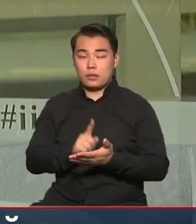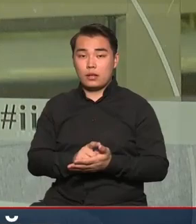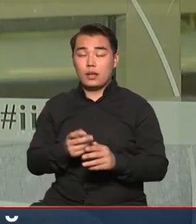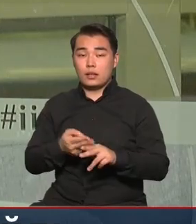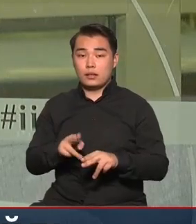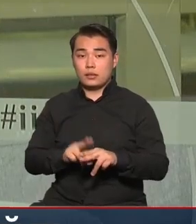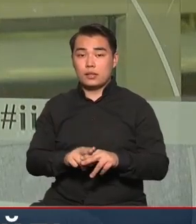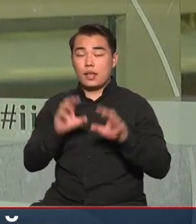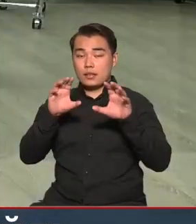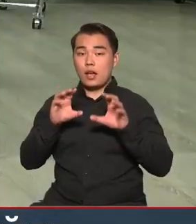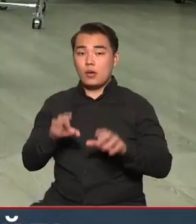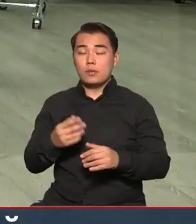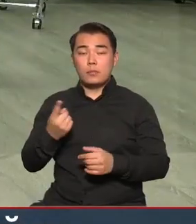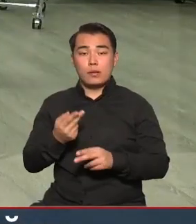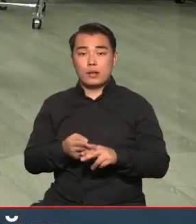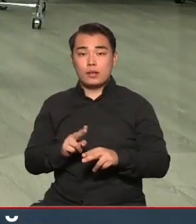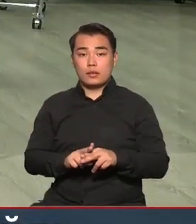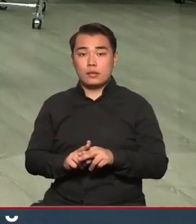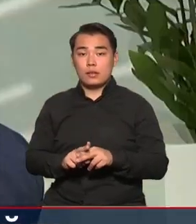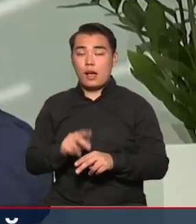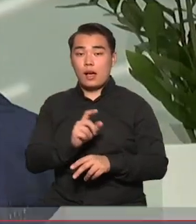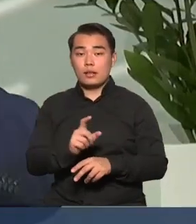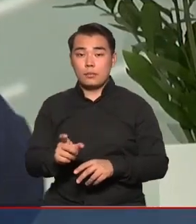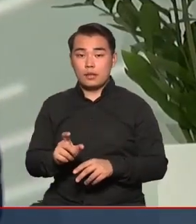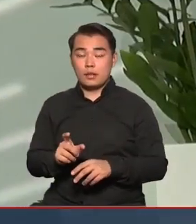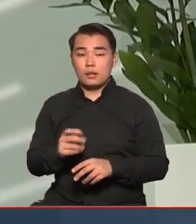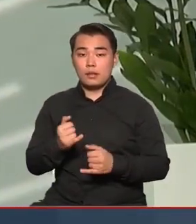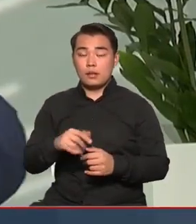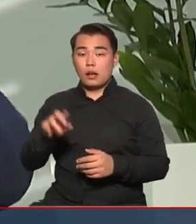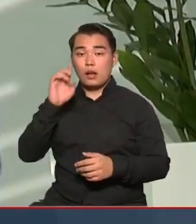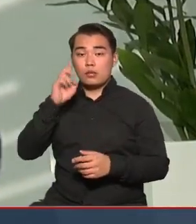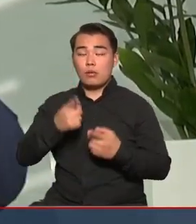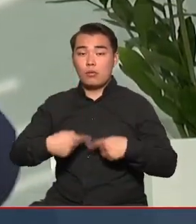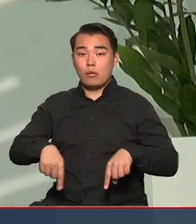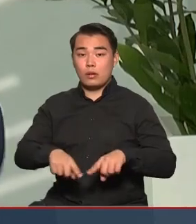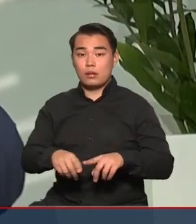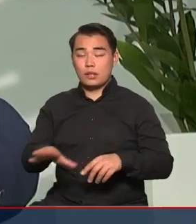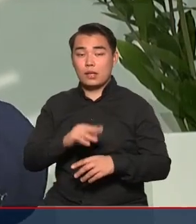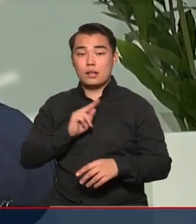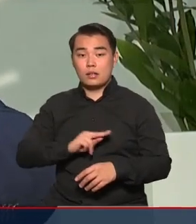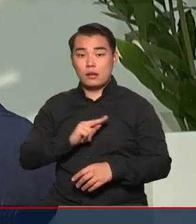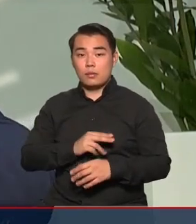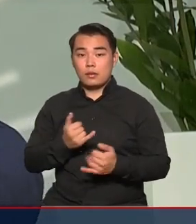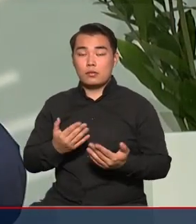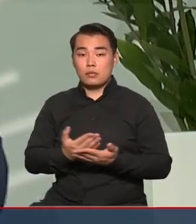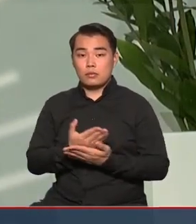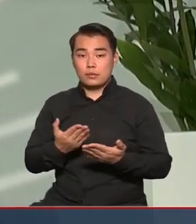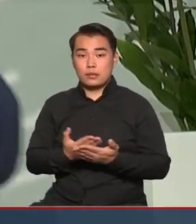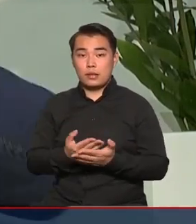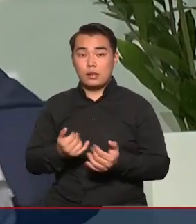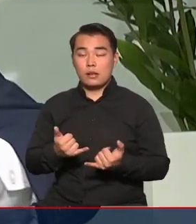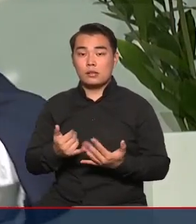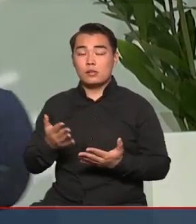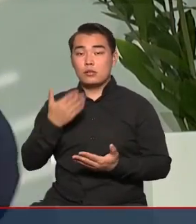Бұл заң біріншіден осы азаматтардың мемлекеттік органдардың жұмысы жөніндегі ақпаратты